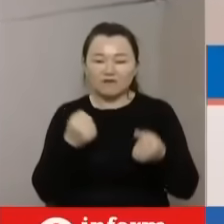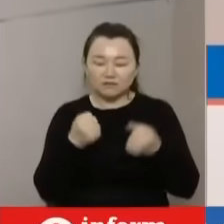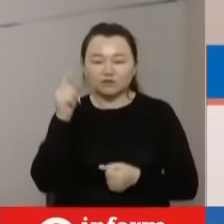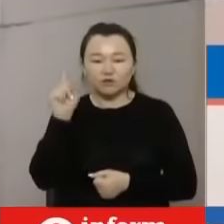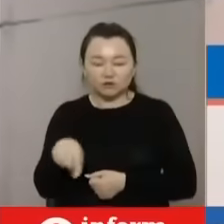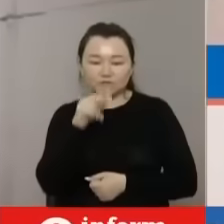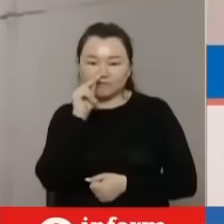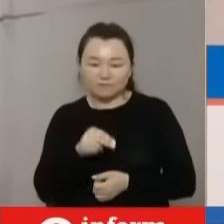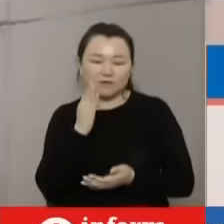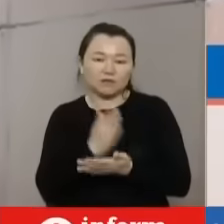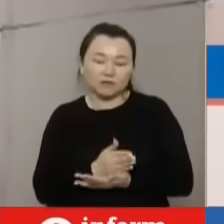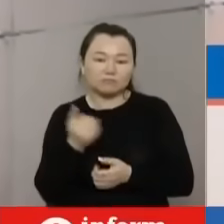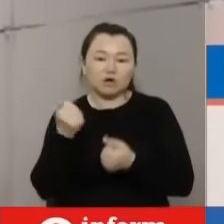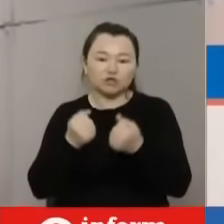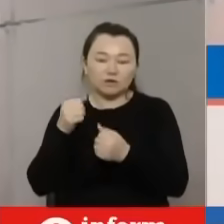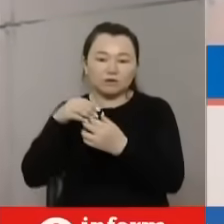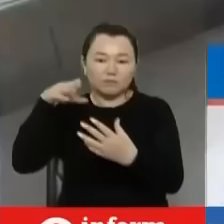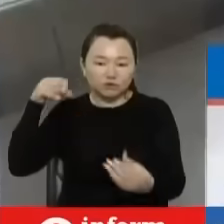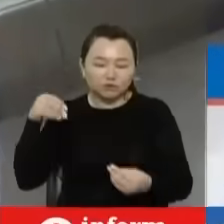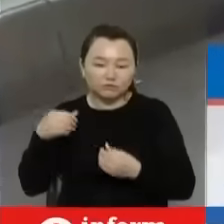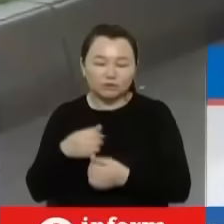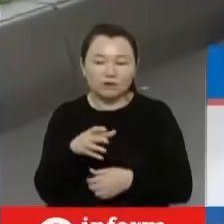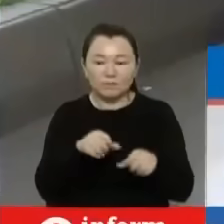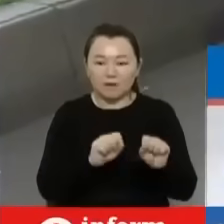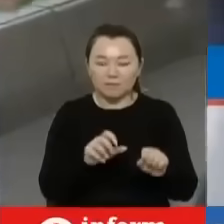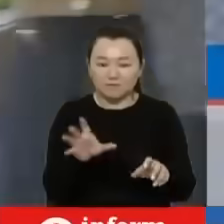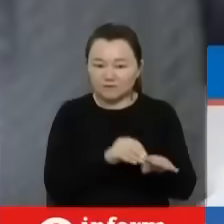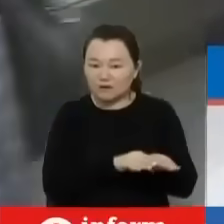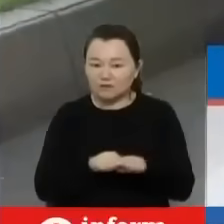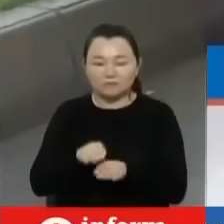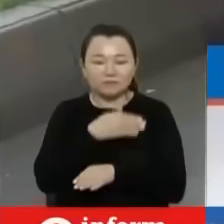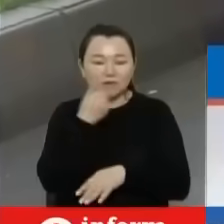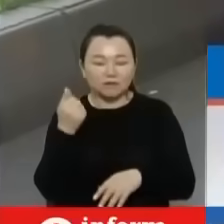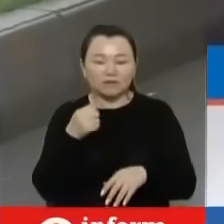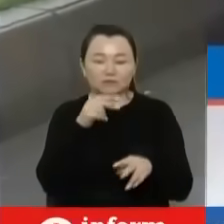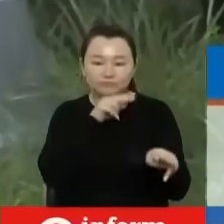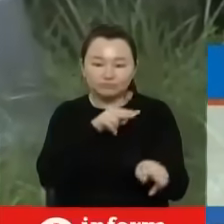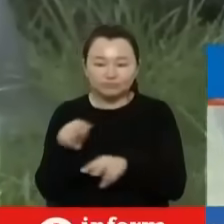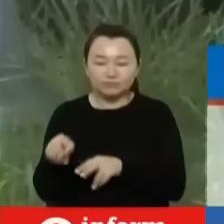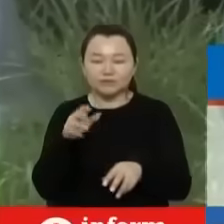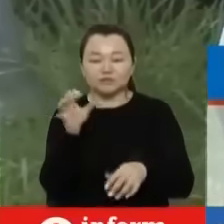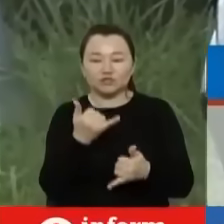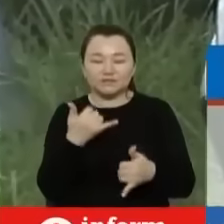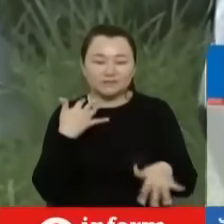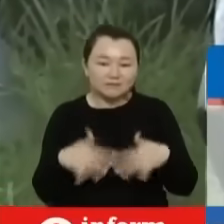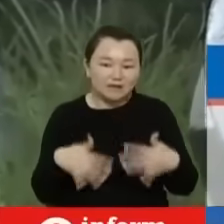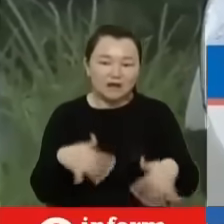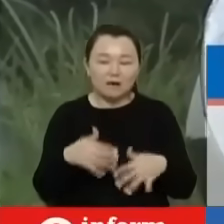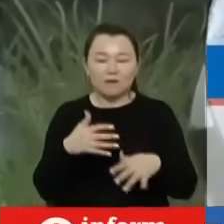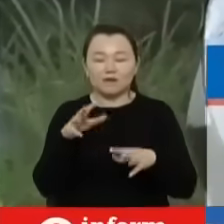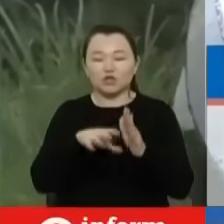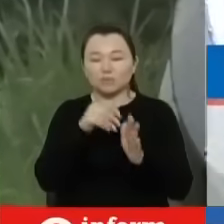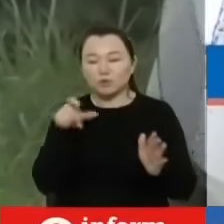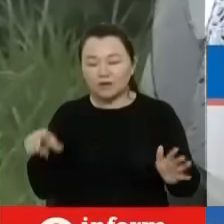бар. Мопедтің бәрі бірдей емес қой. Мопедтерді қадағалау мәселесі ақсап тұрғандықтан мәжіліс депутаттары енді